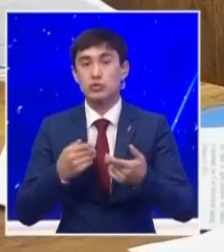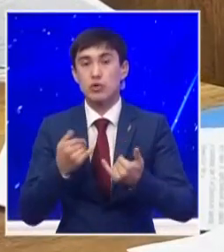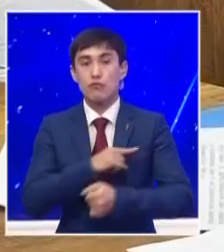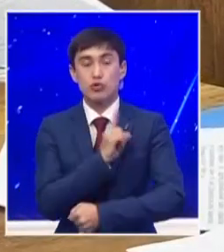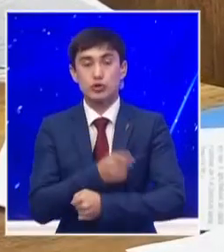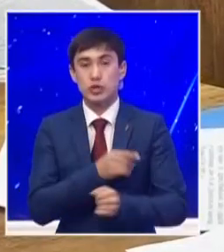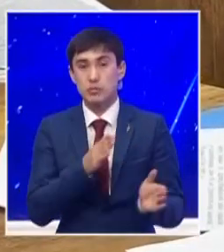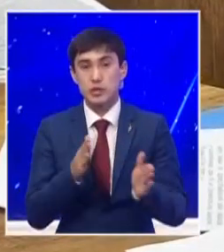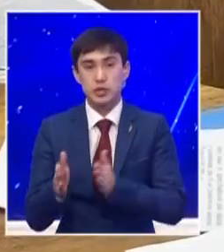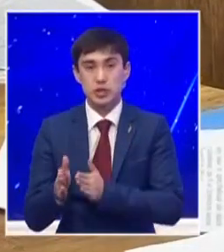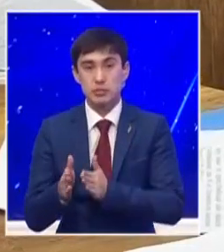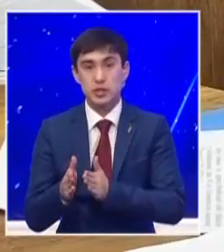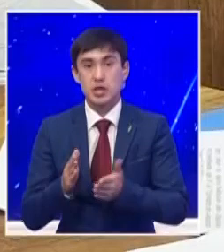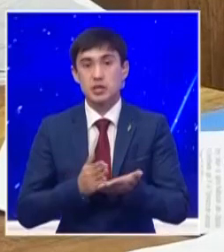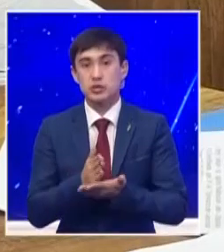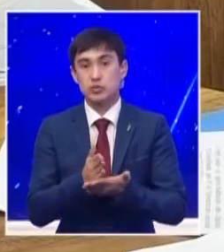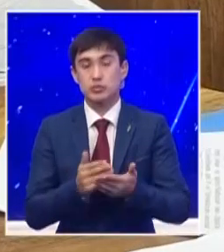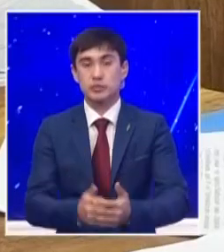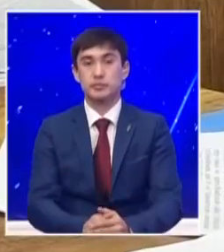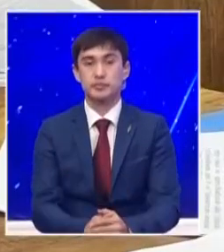усиленном режиме несения